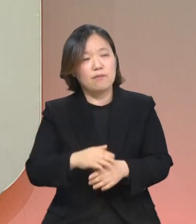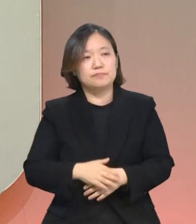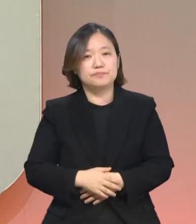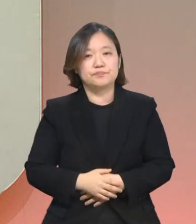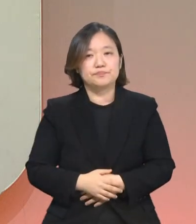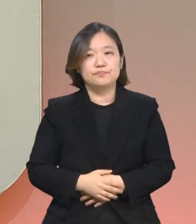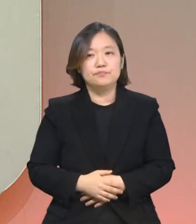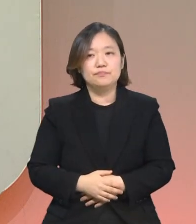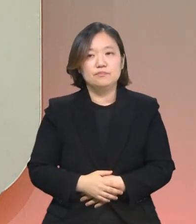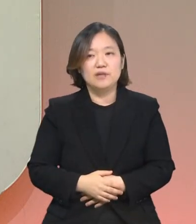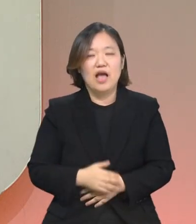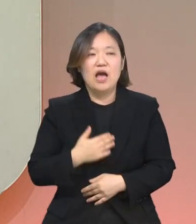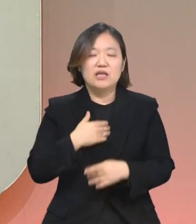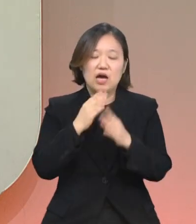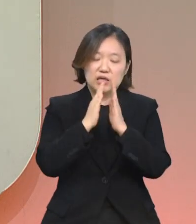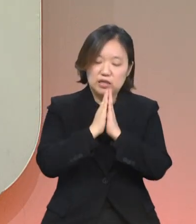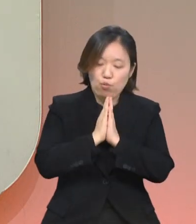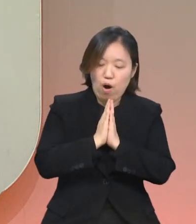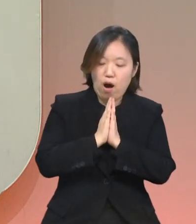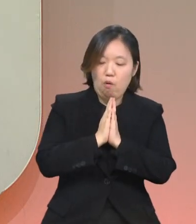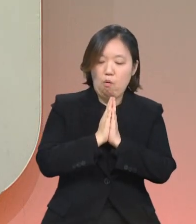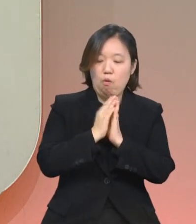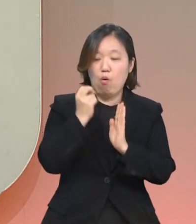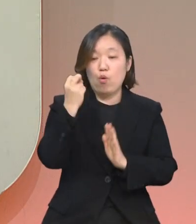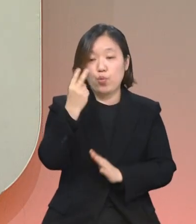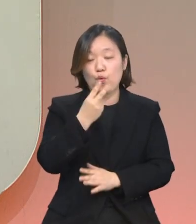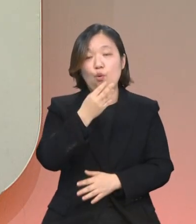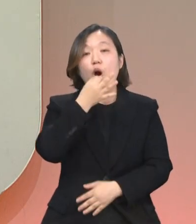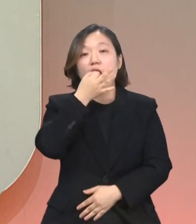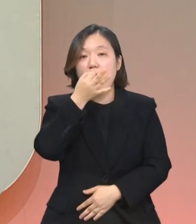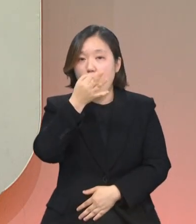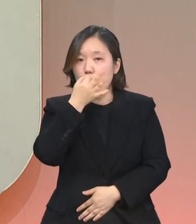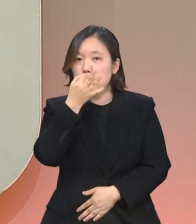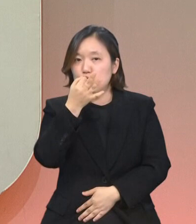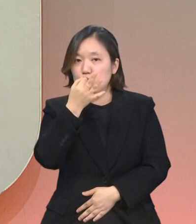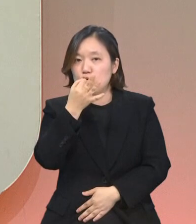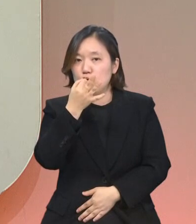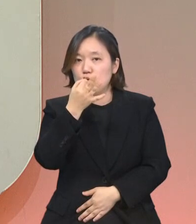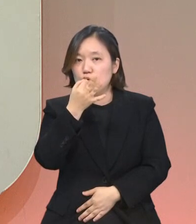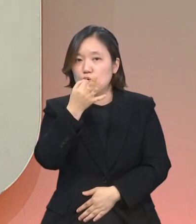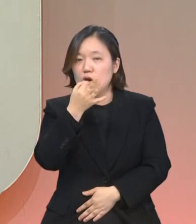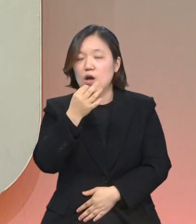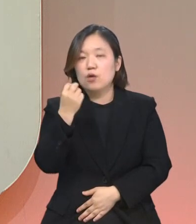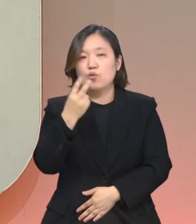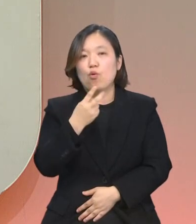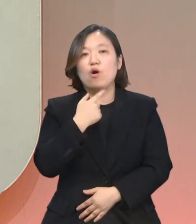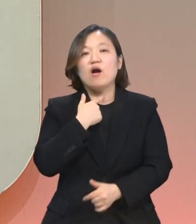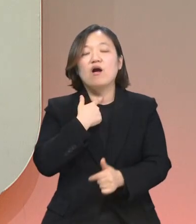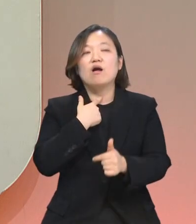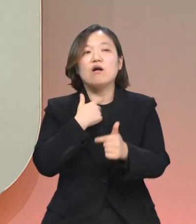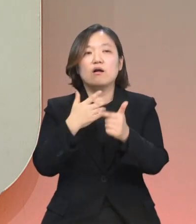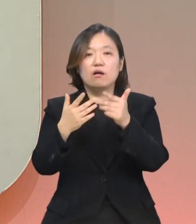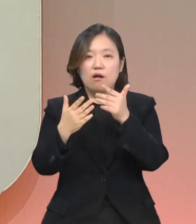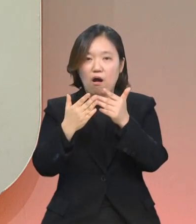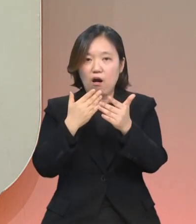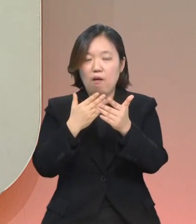하시는 말씀이 기도를 하고 염불을 하고 그런 큰 체험과 가피를